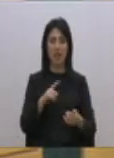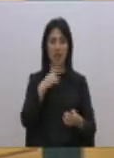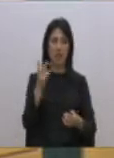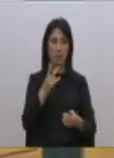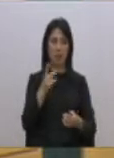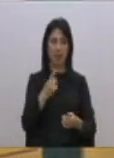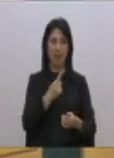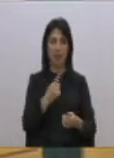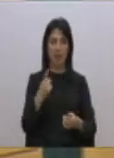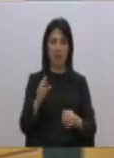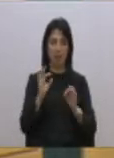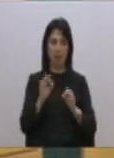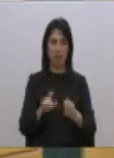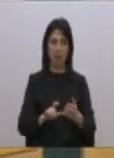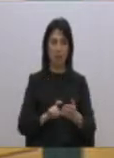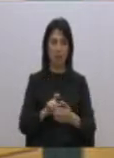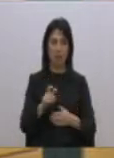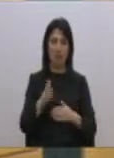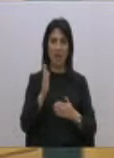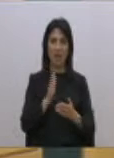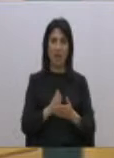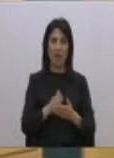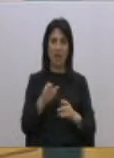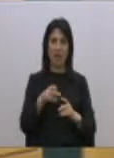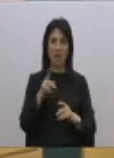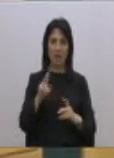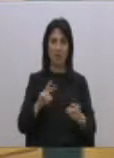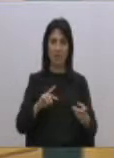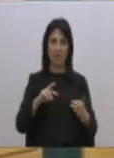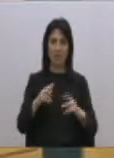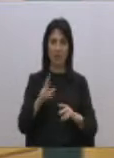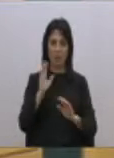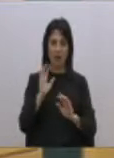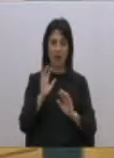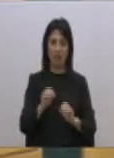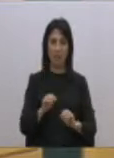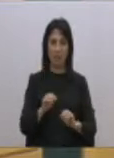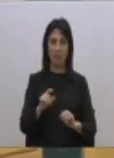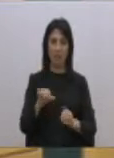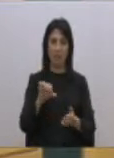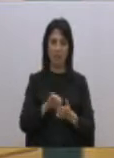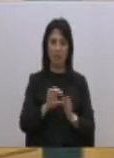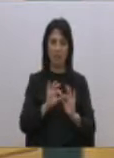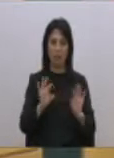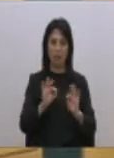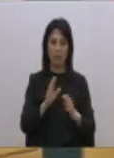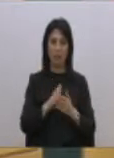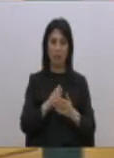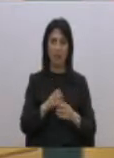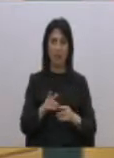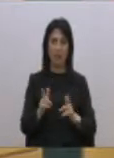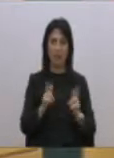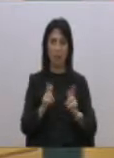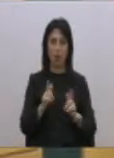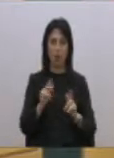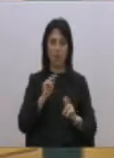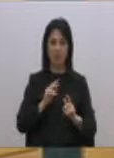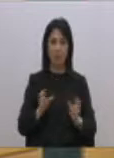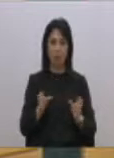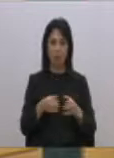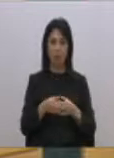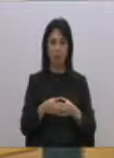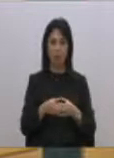უნდა, ერთადერთი სწორი გზა გახლავთ აი იმ ცვლილებების მხარდაჭერა, რომელიც წარმოდგენილია, რომელიც მოამზადა სამუშაო